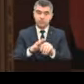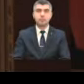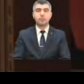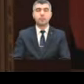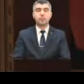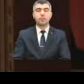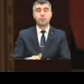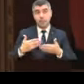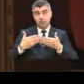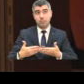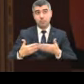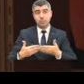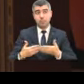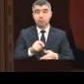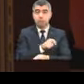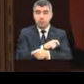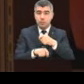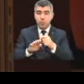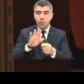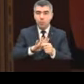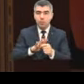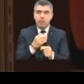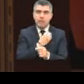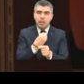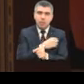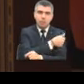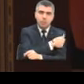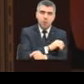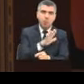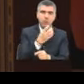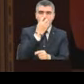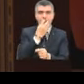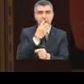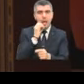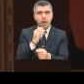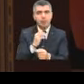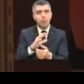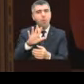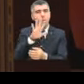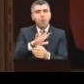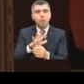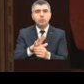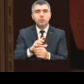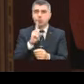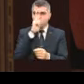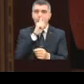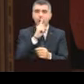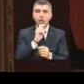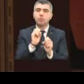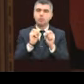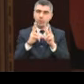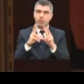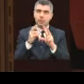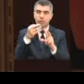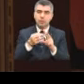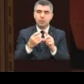حنا موجودين من ناحيه للطاقه الاستشفائيه، ولا من المصالح ديال الانعاش، ولا من جميع المستلزمات اللي خاصه لا قدر